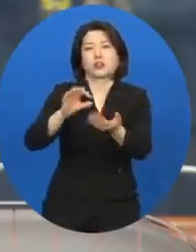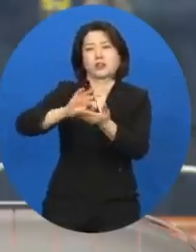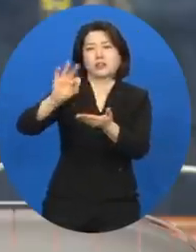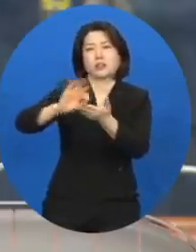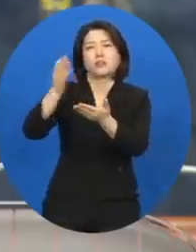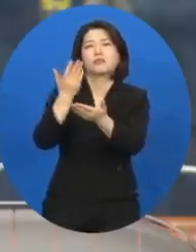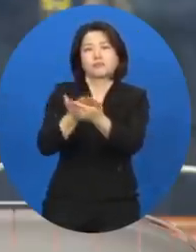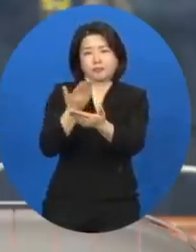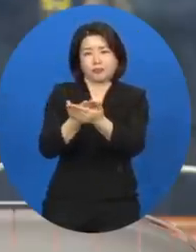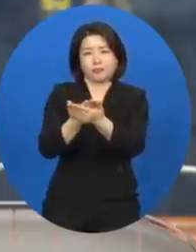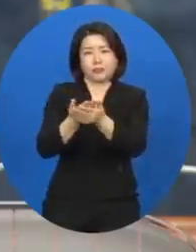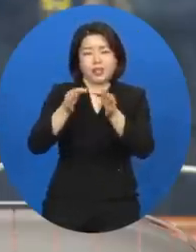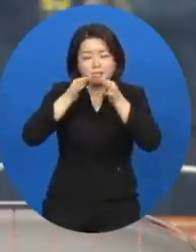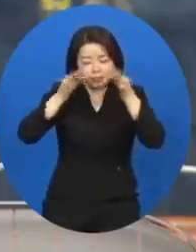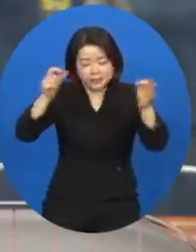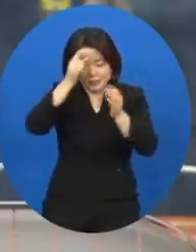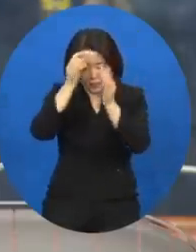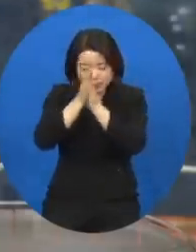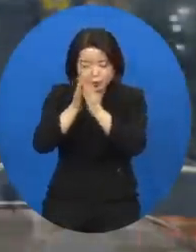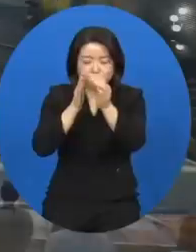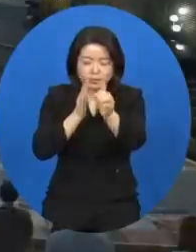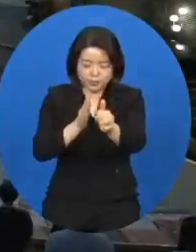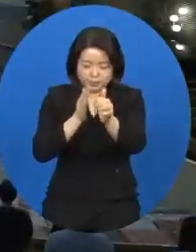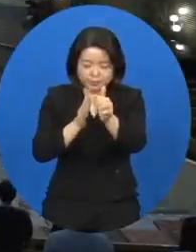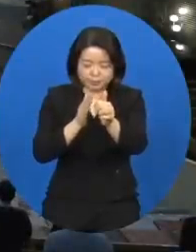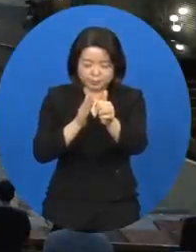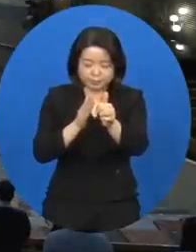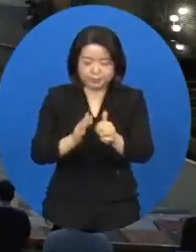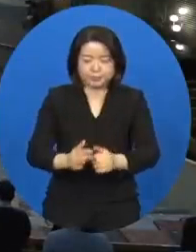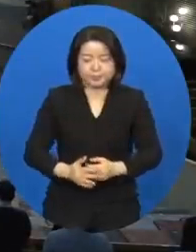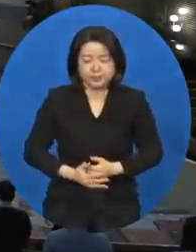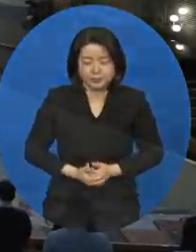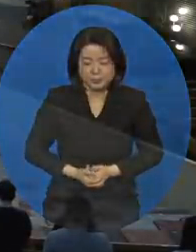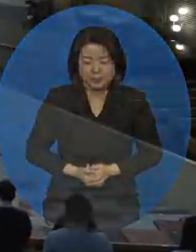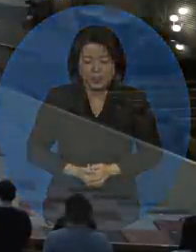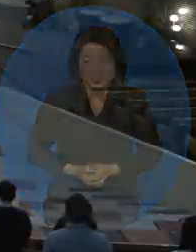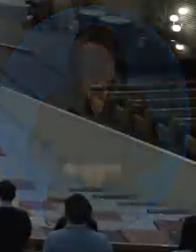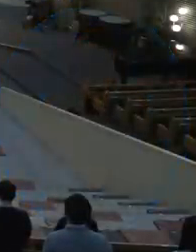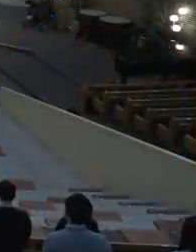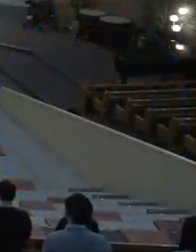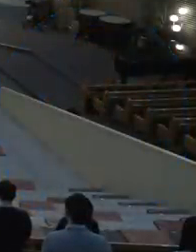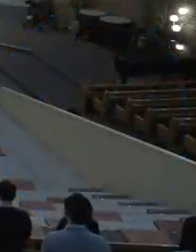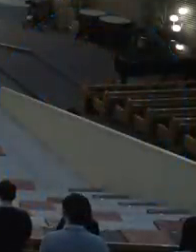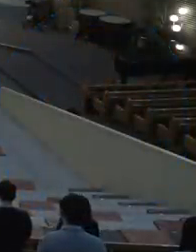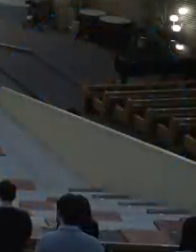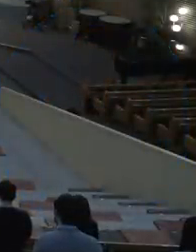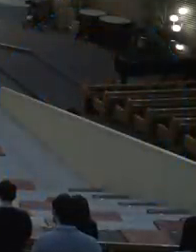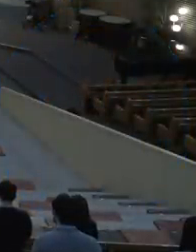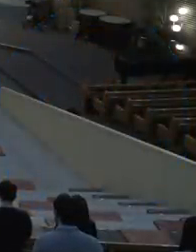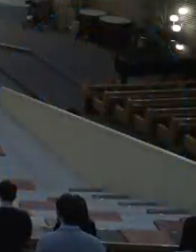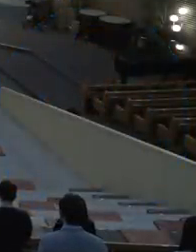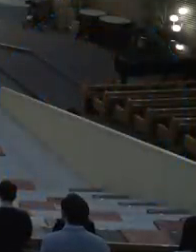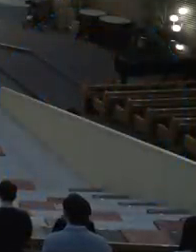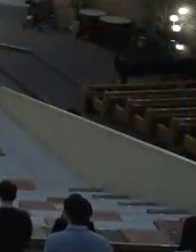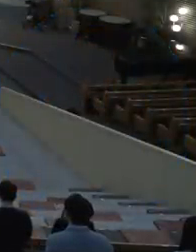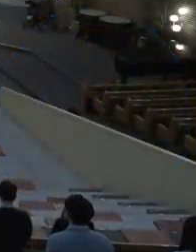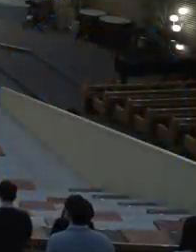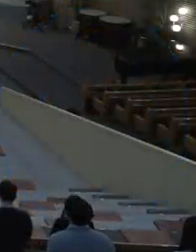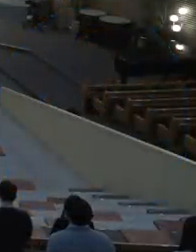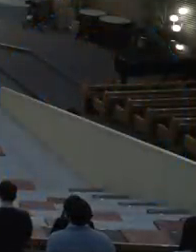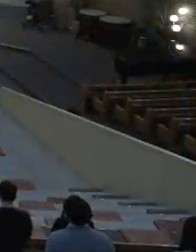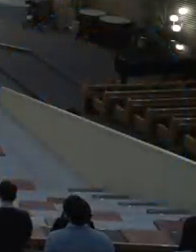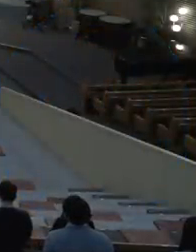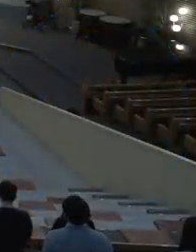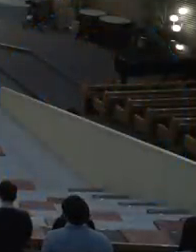써주시옵소서. 통성으로 기도하겠습니다. 은혜와 사랑이 충만하신 하나님, 놀라우신 하나님, 은혜와 하나님의 역사를